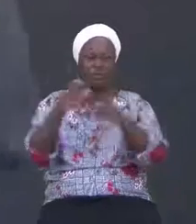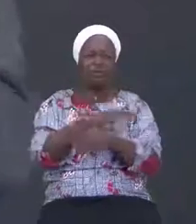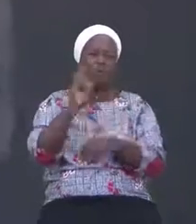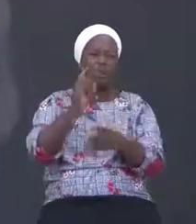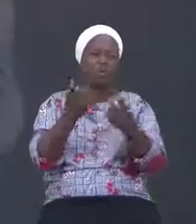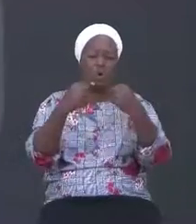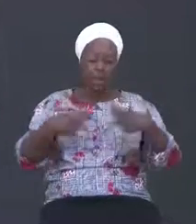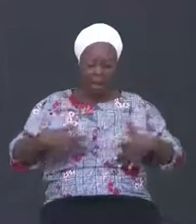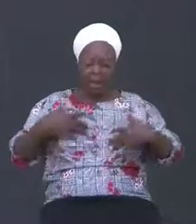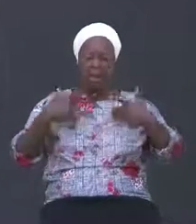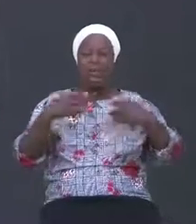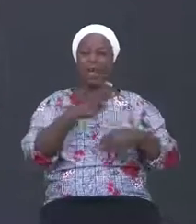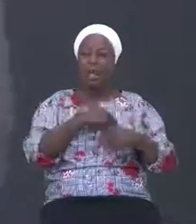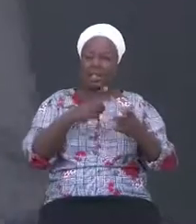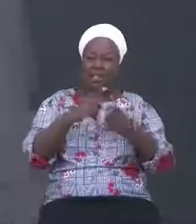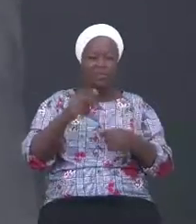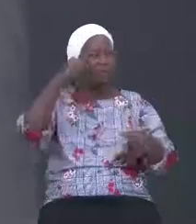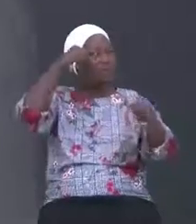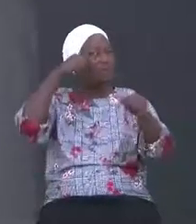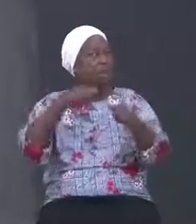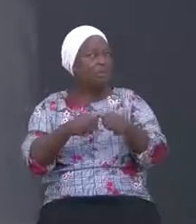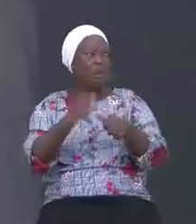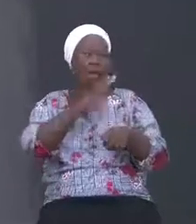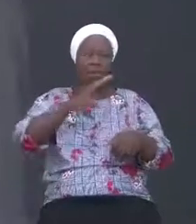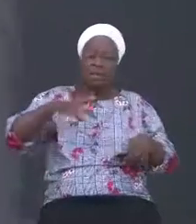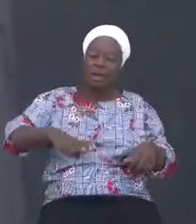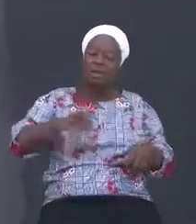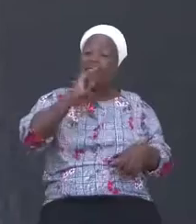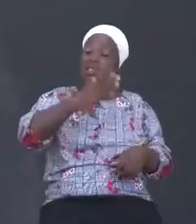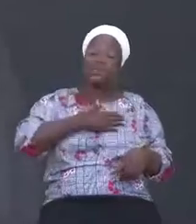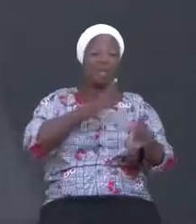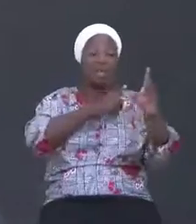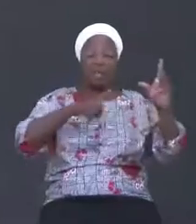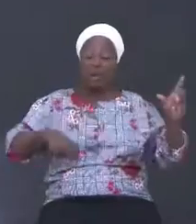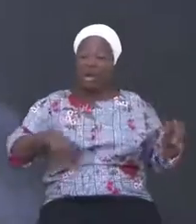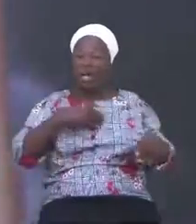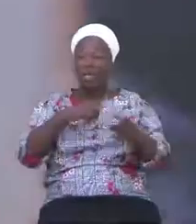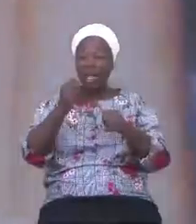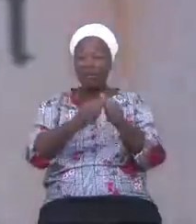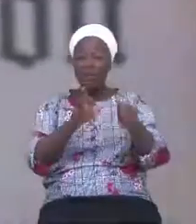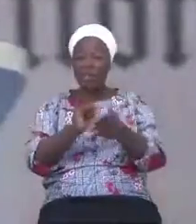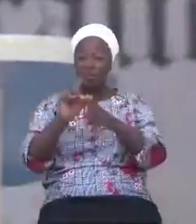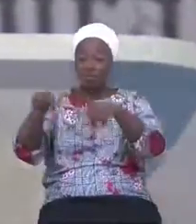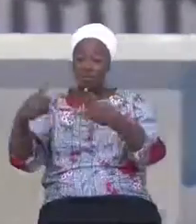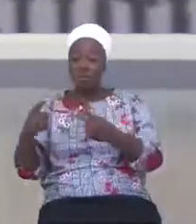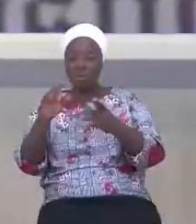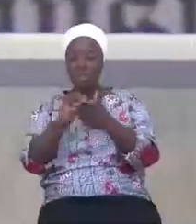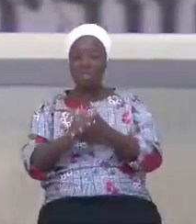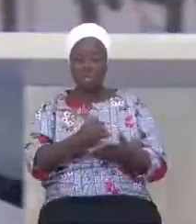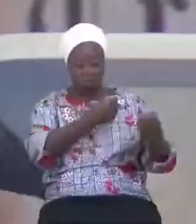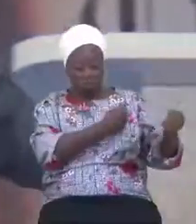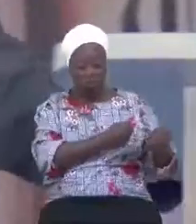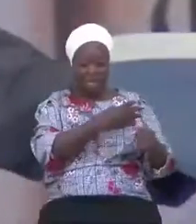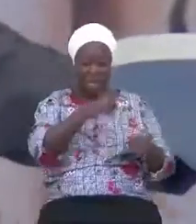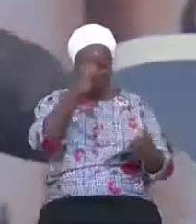reprendra vie. Et tu te rappelleras que Christ est mon Seigneur. Et partout tu iras, cette